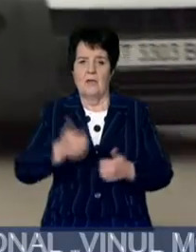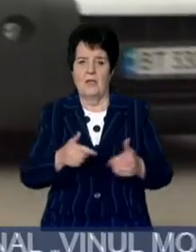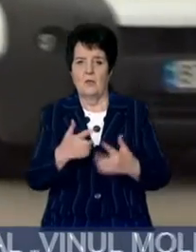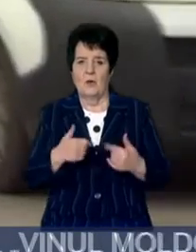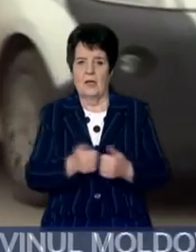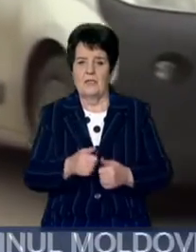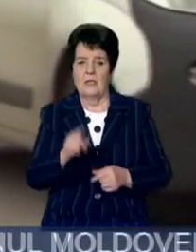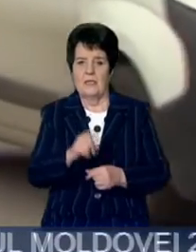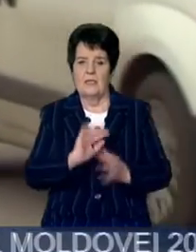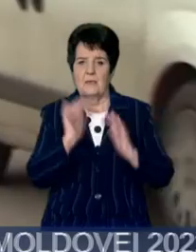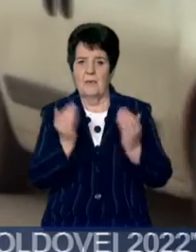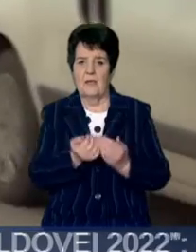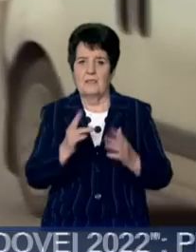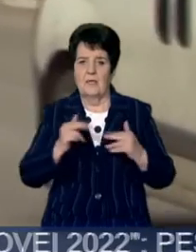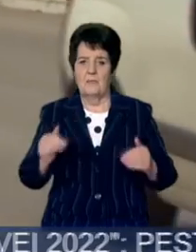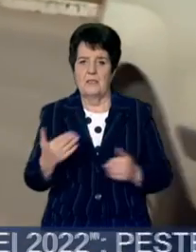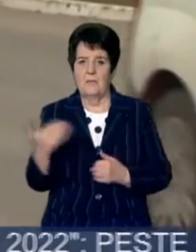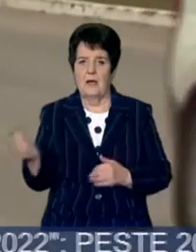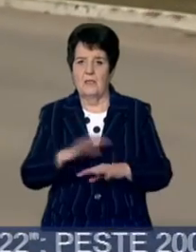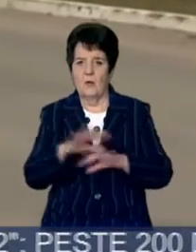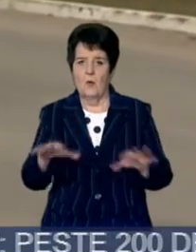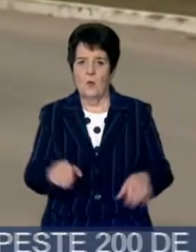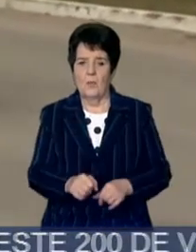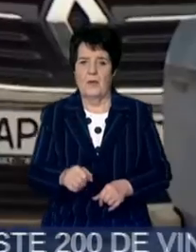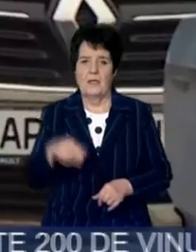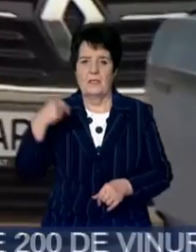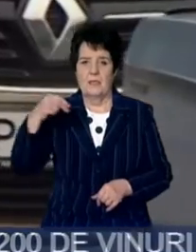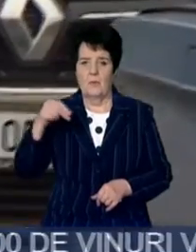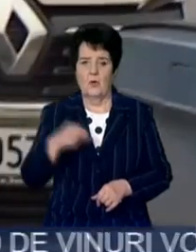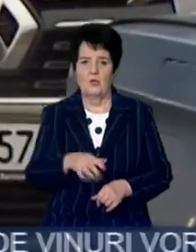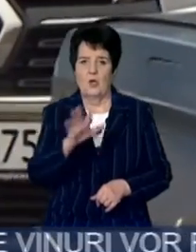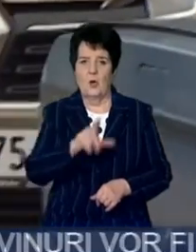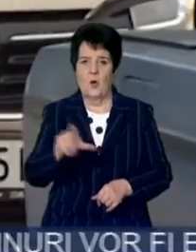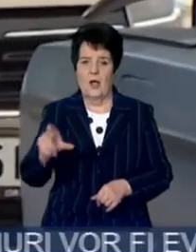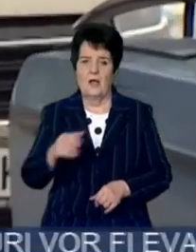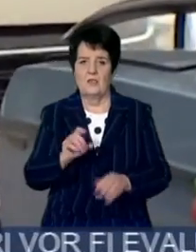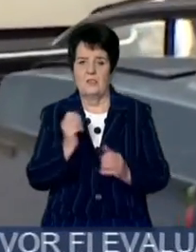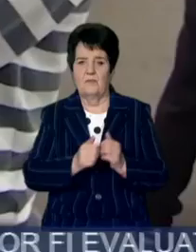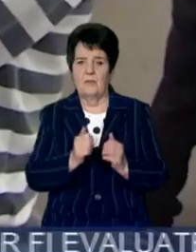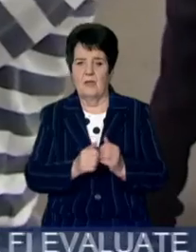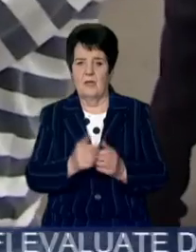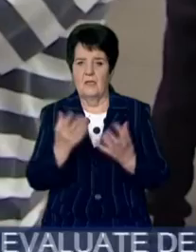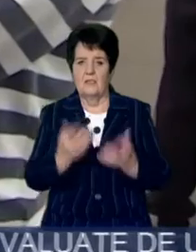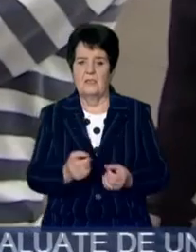de separatiști și Kremlin. Doar din partea ocupată a regiunii Zaporojie, localnicii pleacă zilnic cu miile.